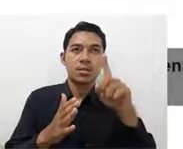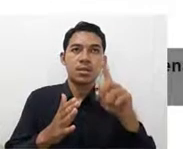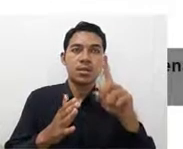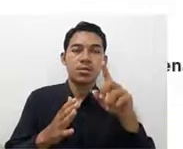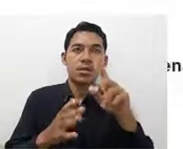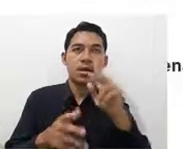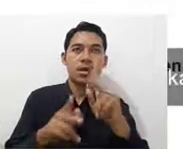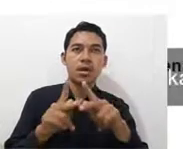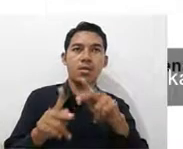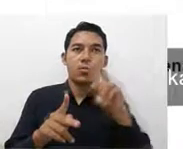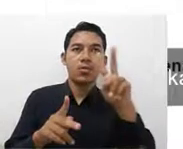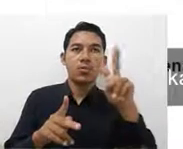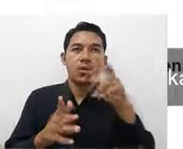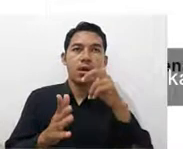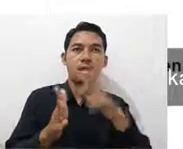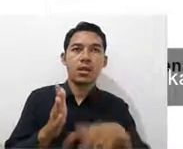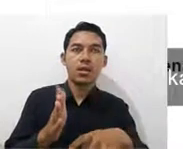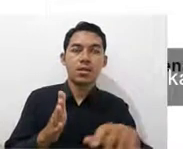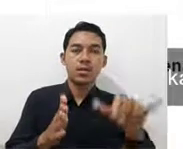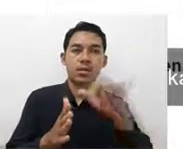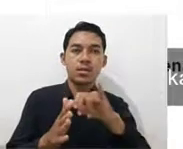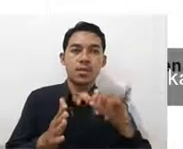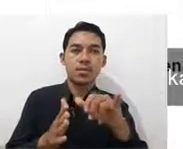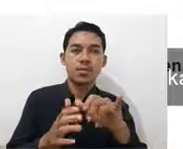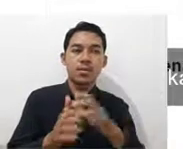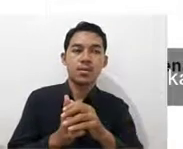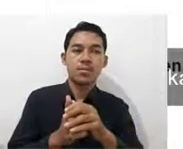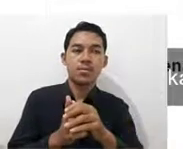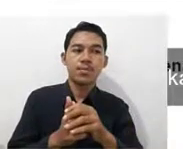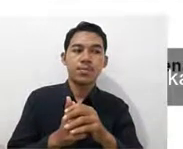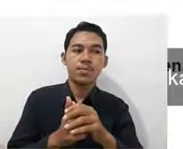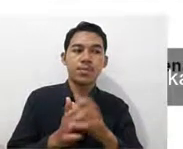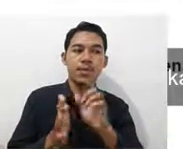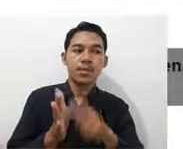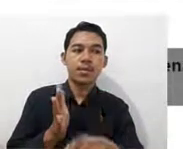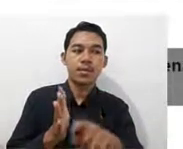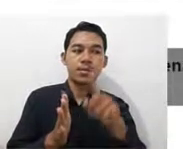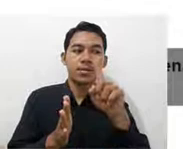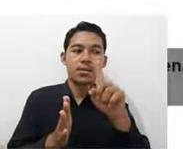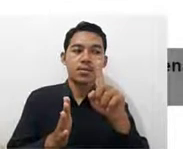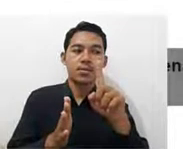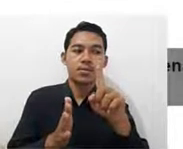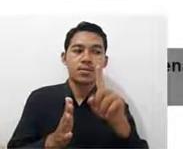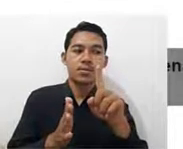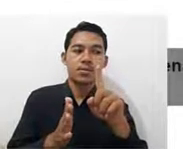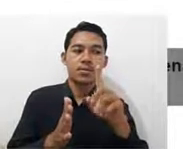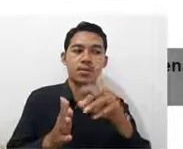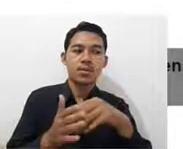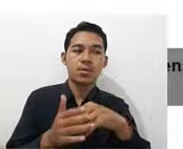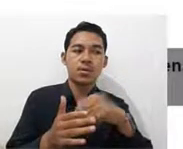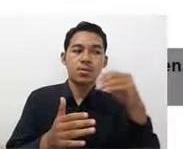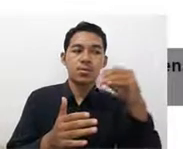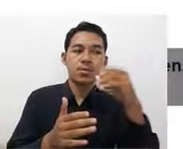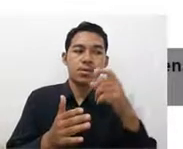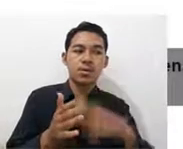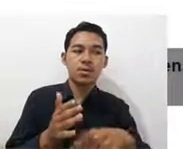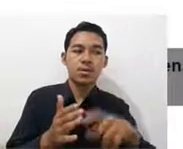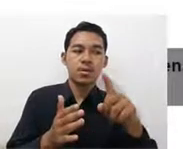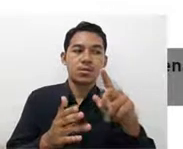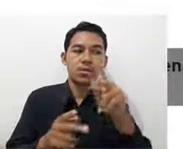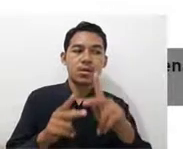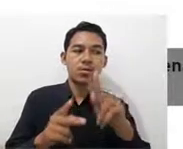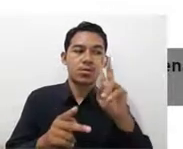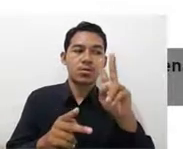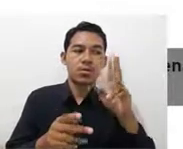inputnya sama. Kalau tadi XOR inputnya harus berbeda biar nilainya 1. Nah kalau yang XNOR ini output bernilai 1 kalau kedua